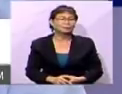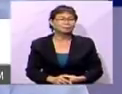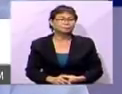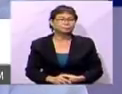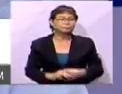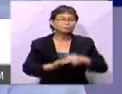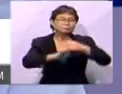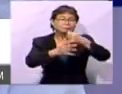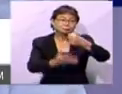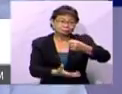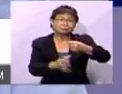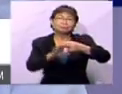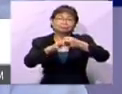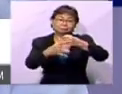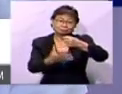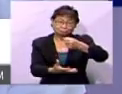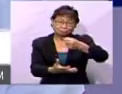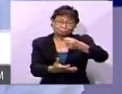Peruntukan itu mengandungi